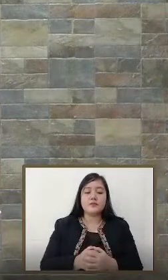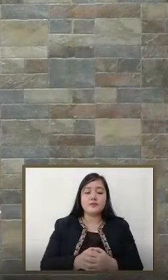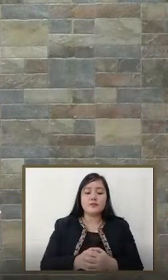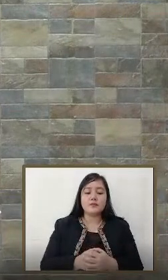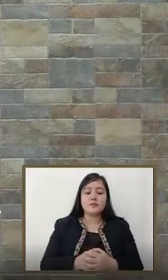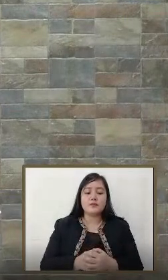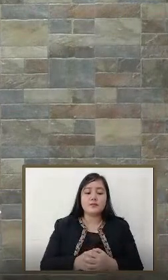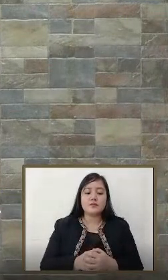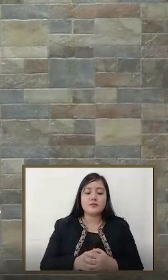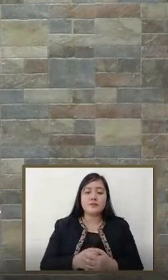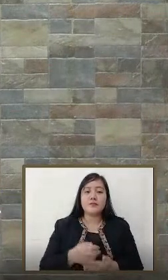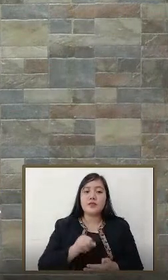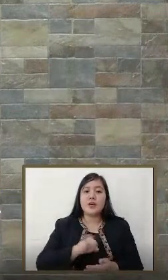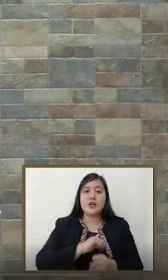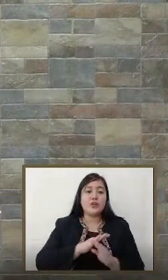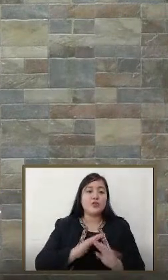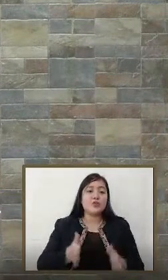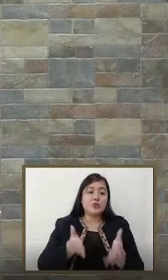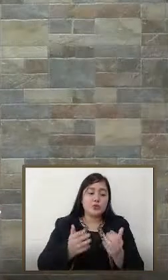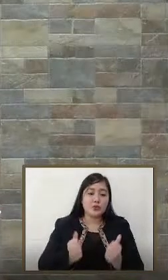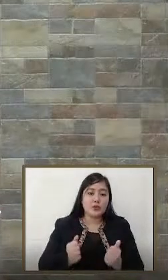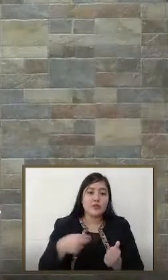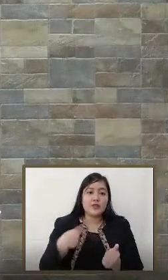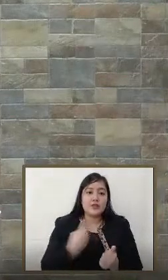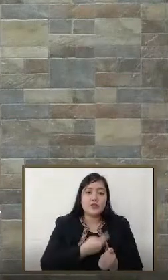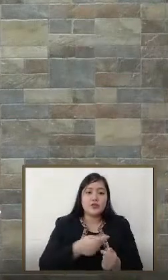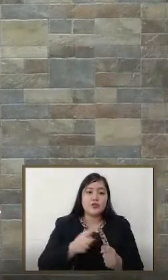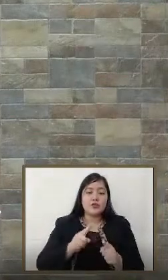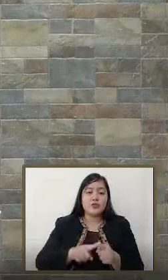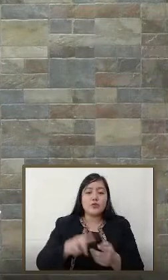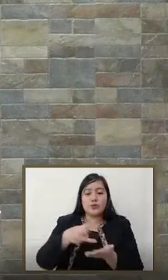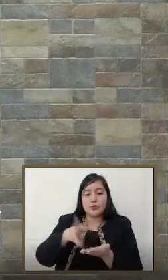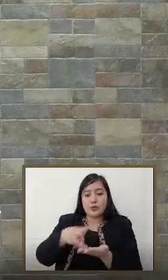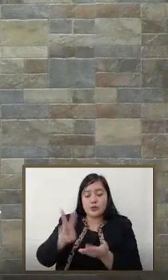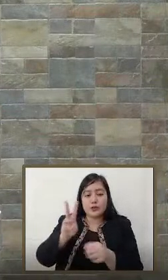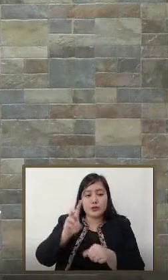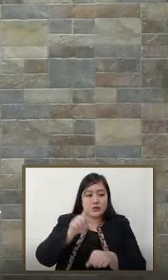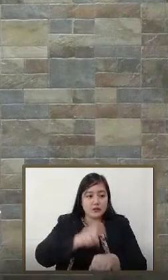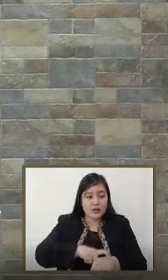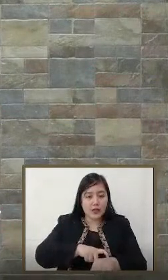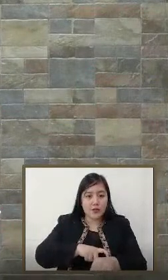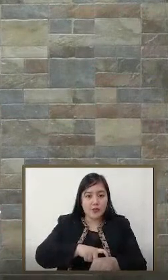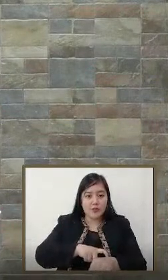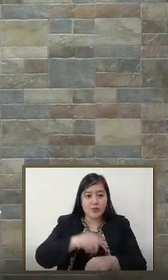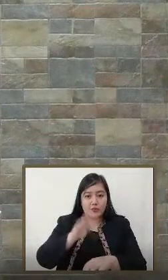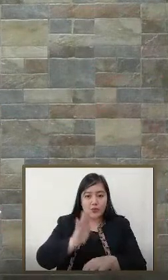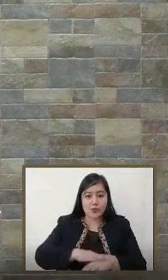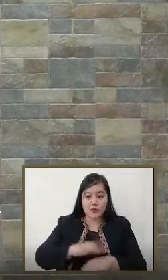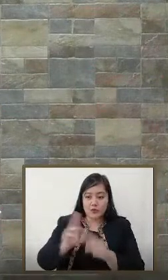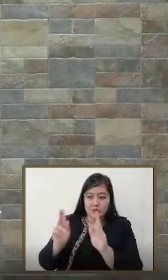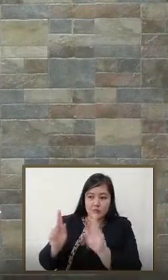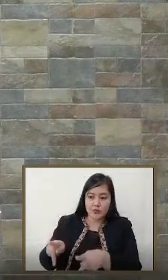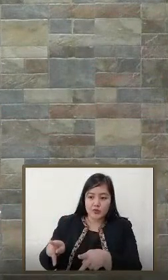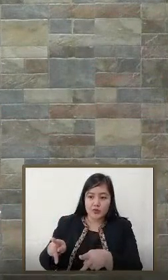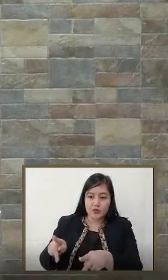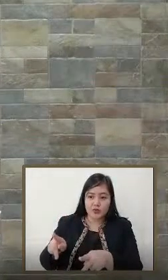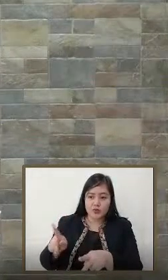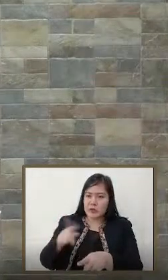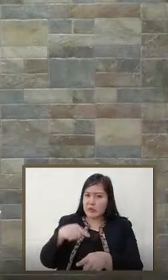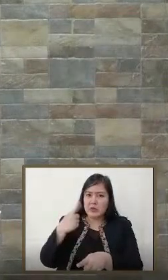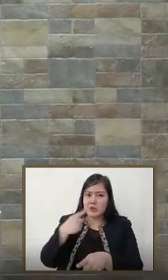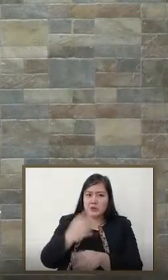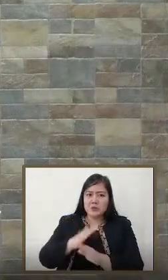to spend, to waste time on someone or anyone, mga kapatid, na hindi naman peaceable ang